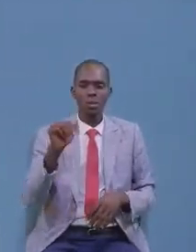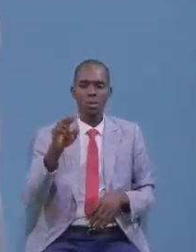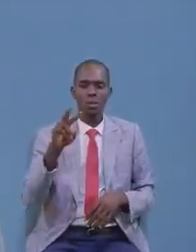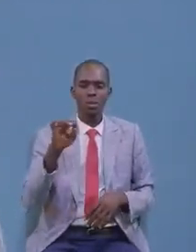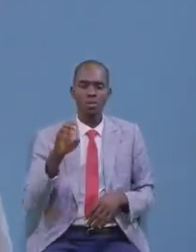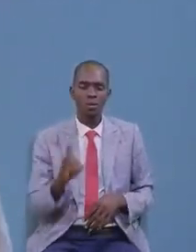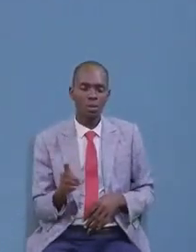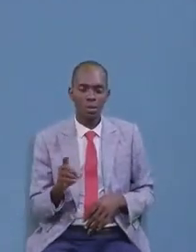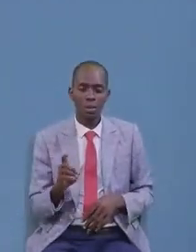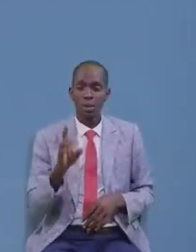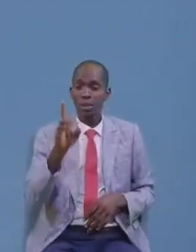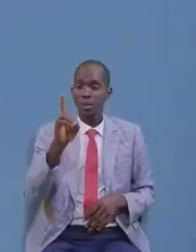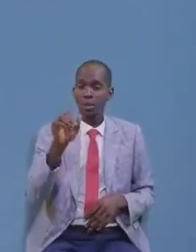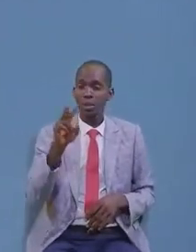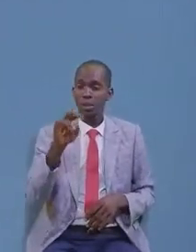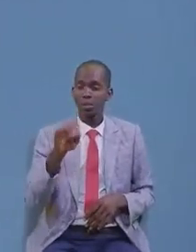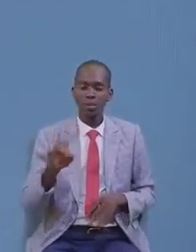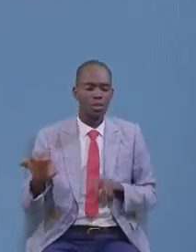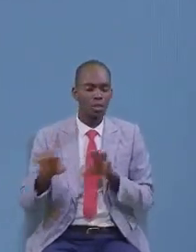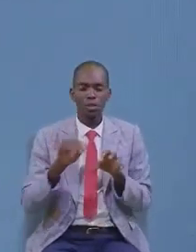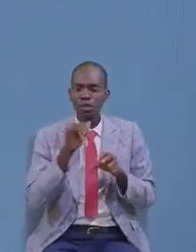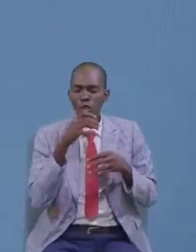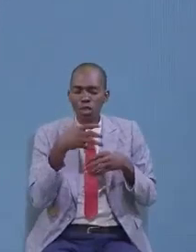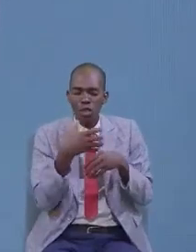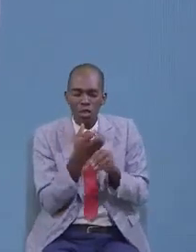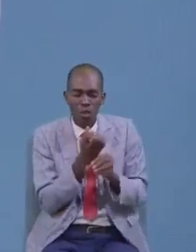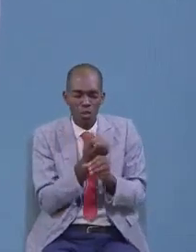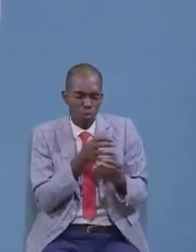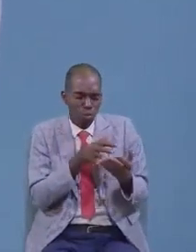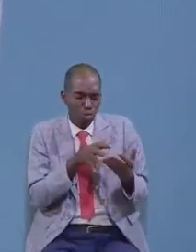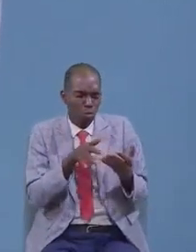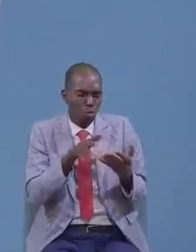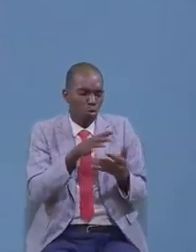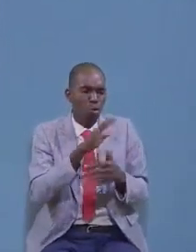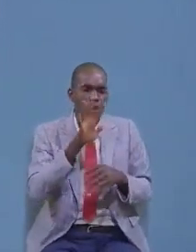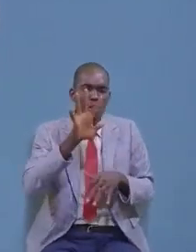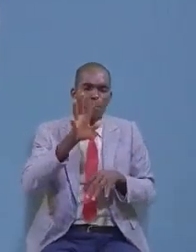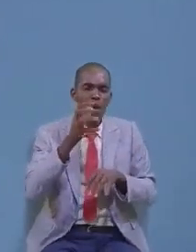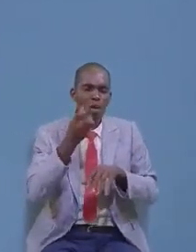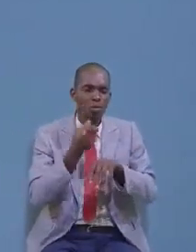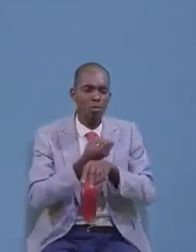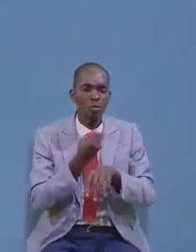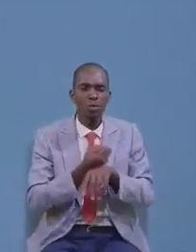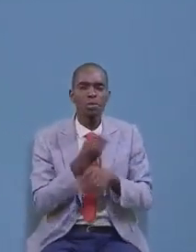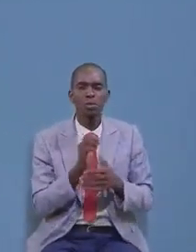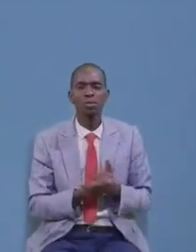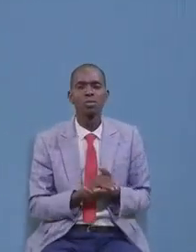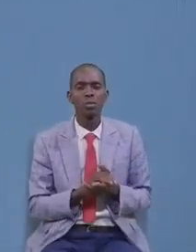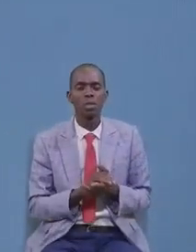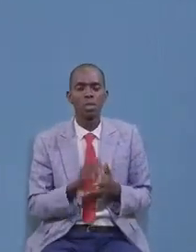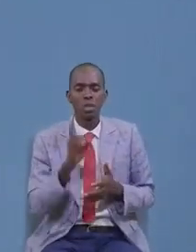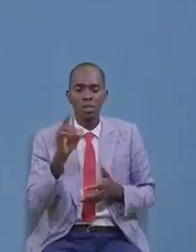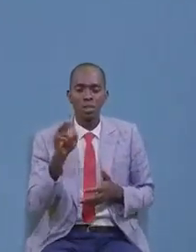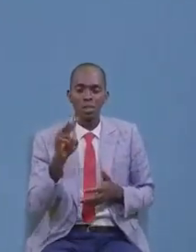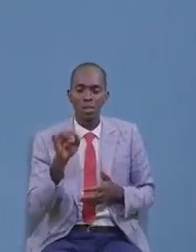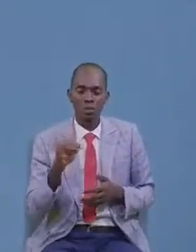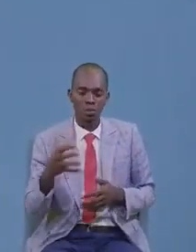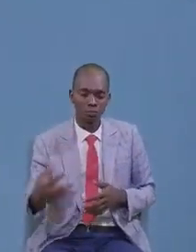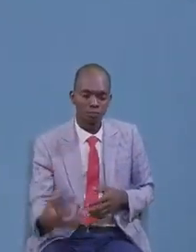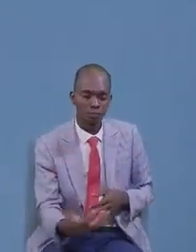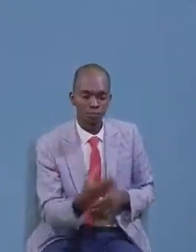not create those 5 stones. దావీదు ఆ 5 గులకరాళ్ళు తయారు చేసుకోలేదు. He got them because